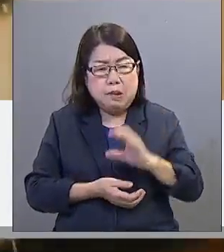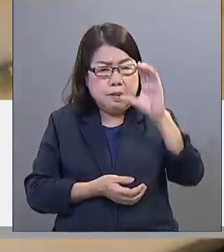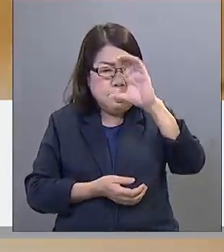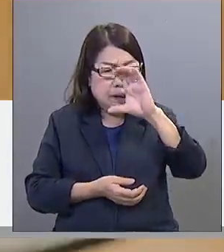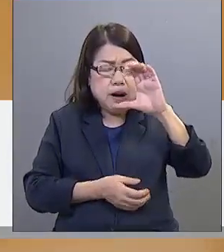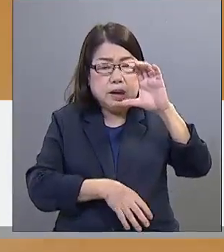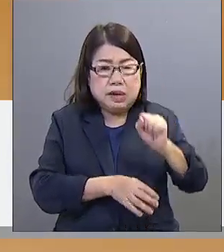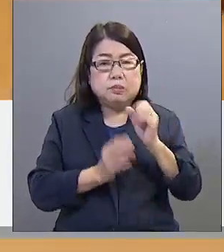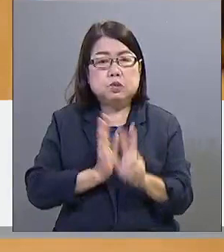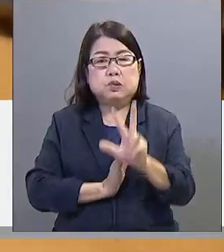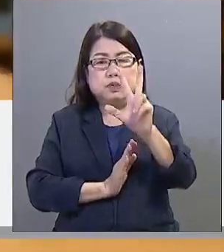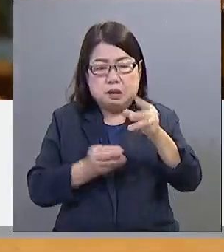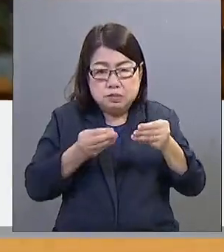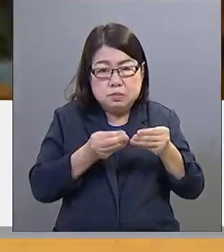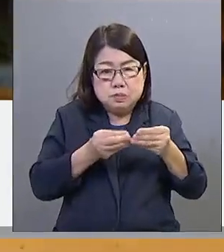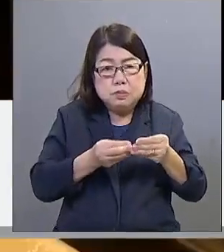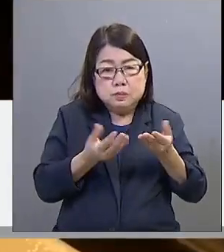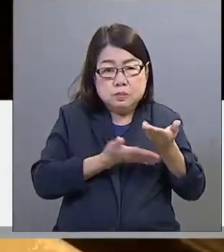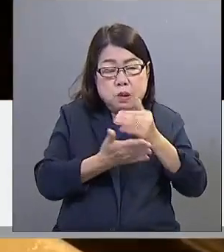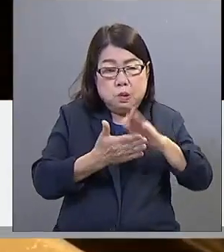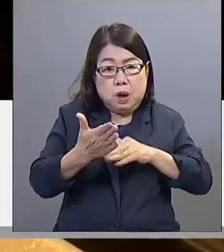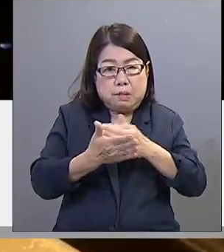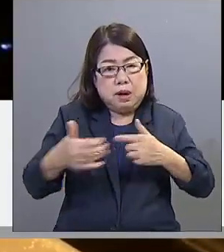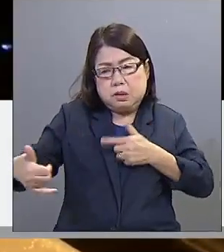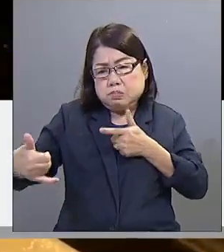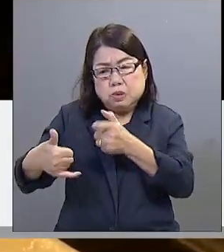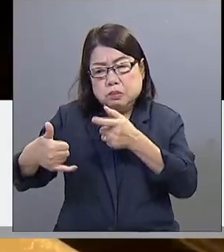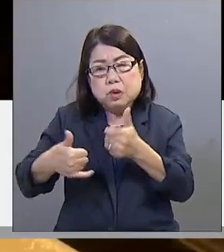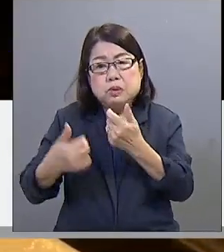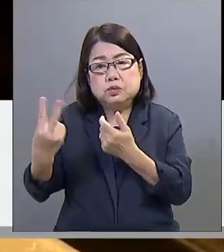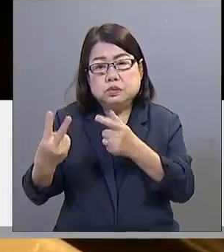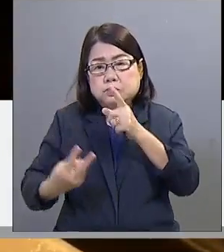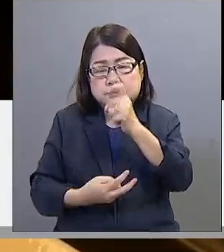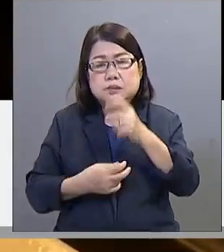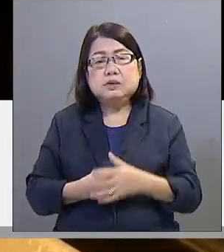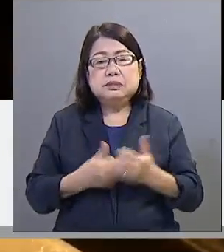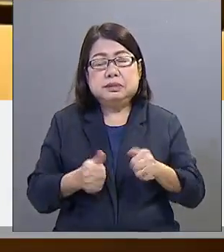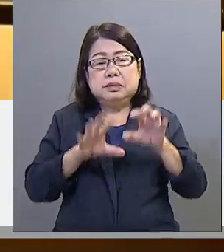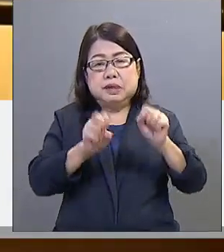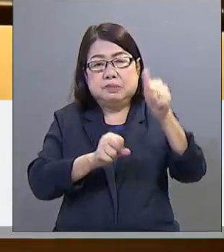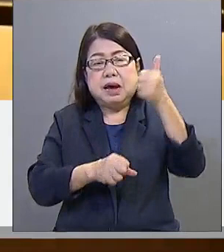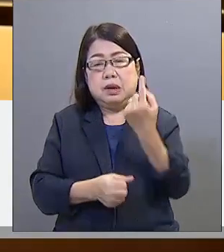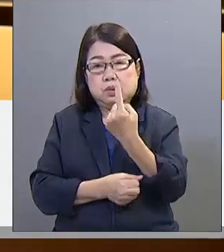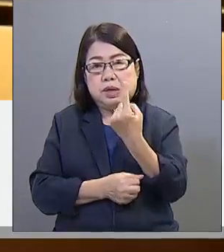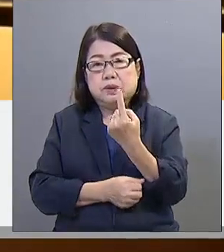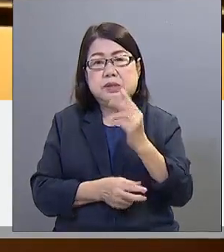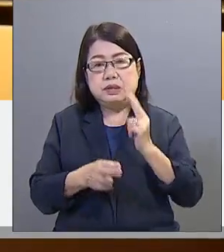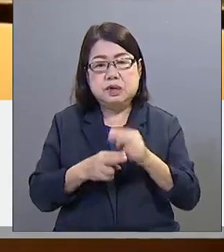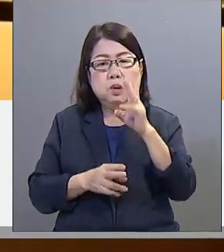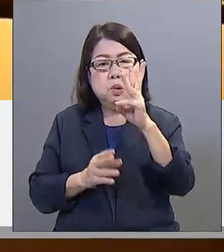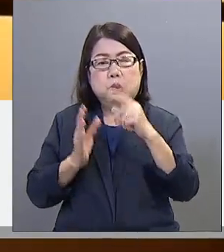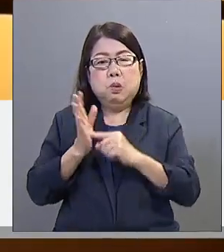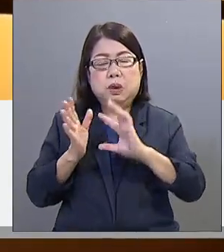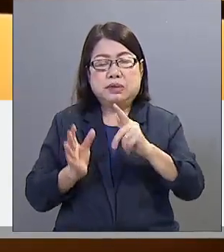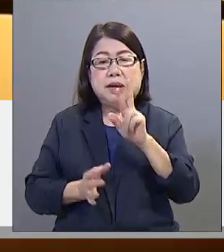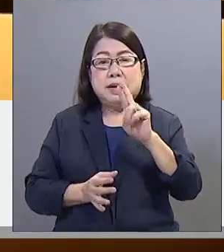ในข้อหาร่วมกันพยายามฆ่าผู้อื่นโดยไตร่ตรองไว้ก่อนพร้อมนำกำลังจับกุมผู้ต้องหาได้แล้ว 1คนก็คือนายวัชรินทร์เพชร